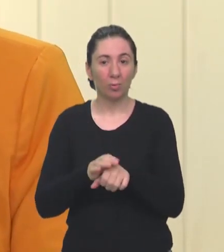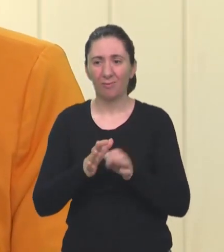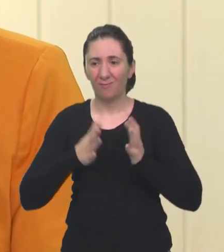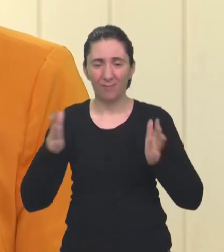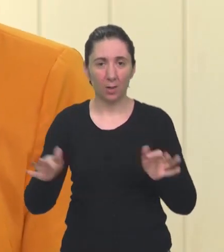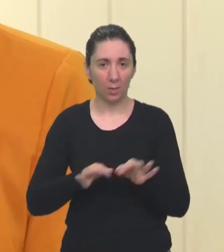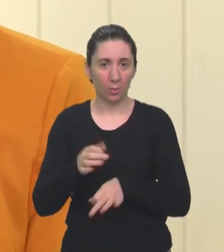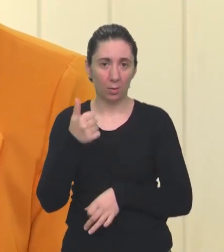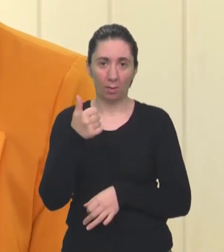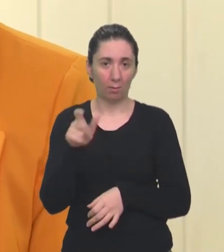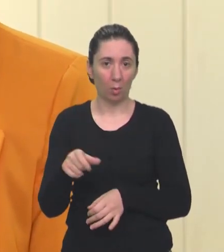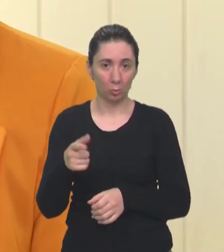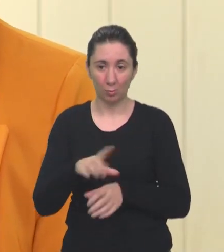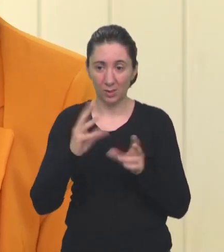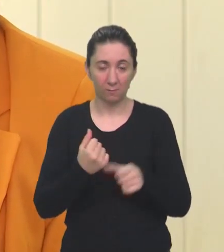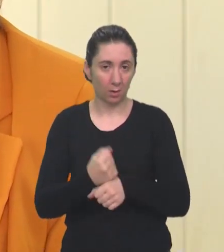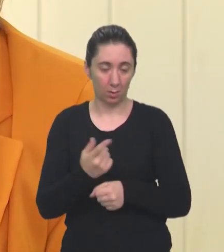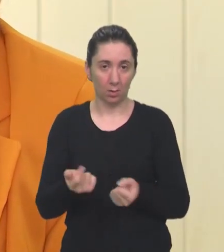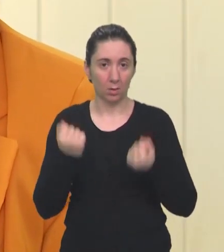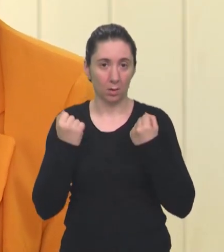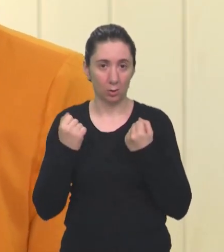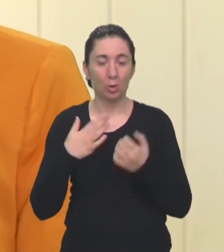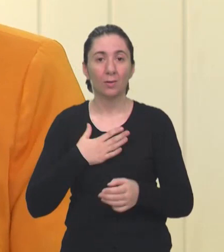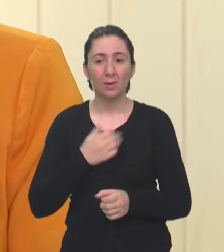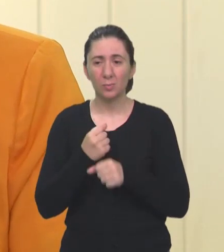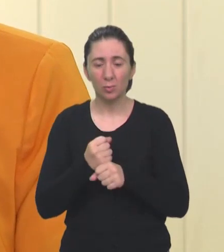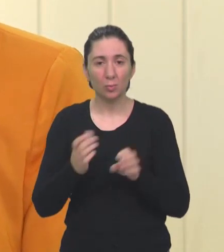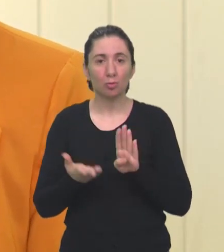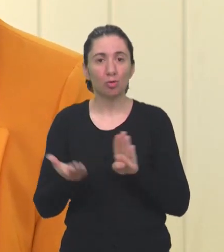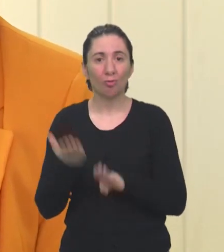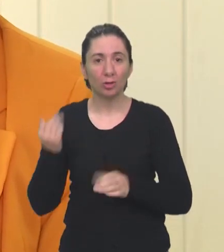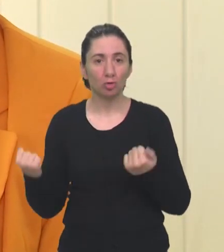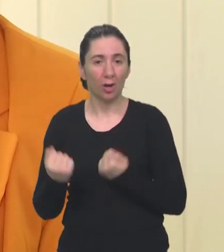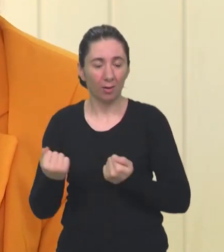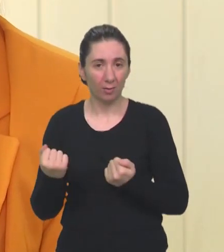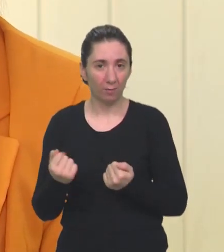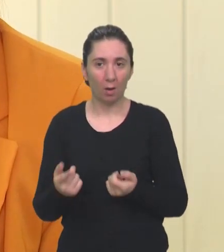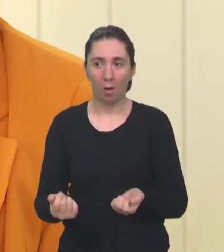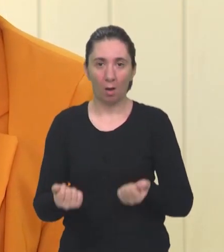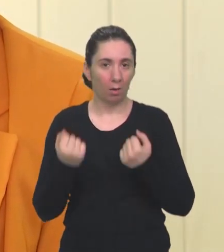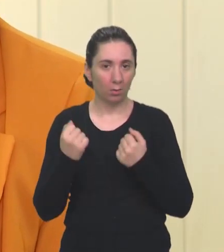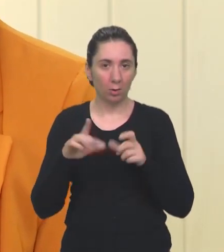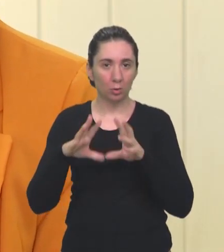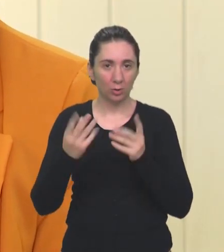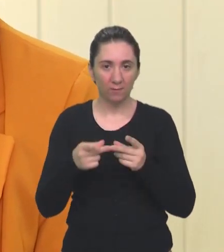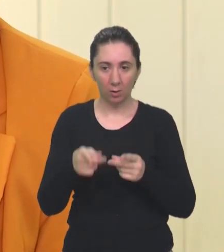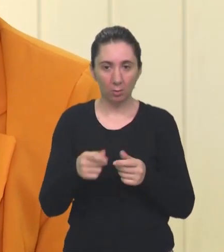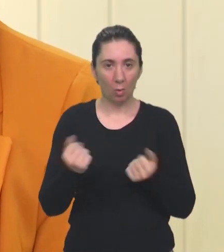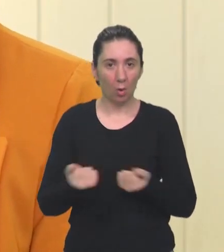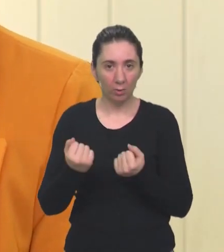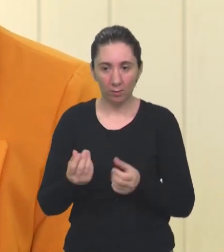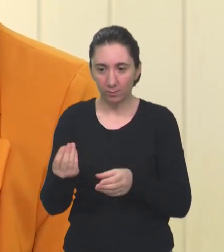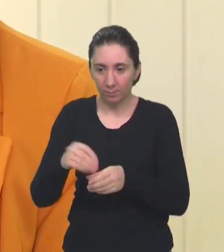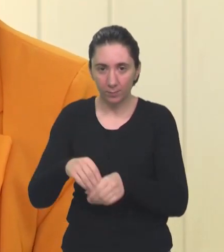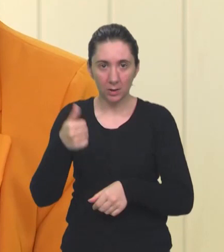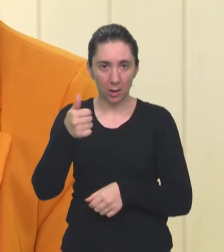veliki projekt sa samo jednom osobom. Htjeli smo zadržati što više aktivnosti. Teško je poslije sve te aktivnosti sve to usklopiti